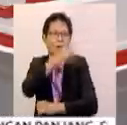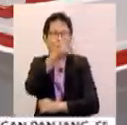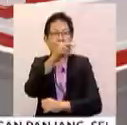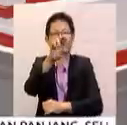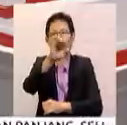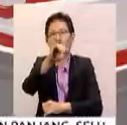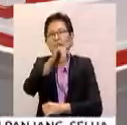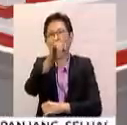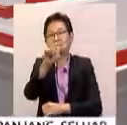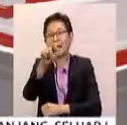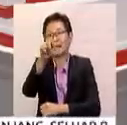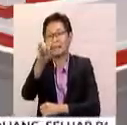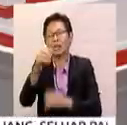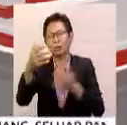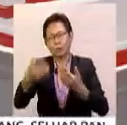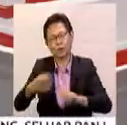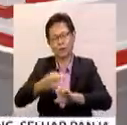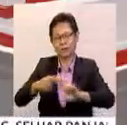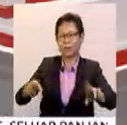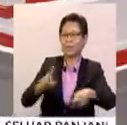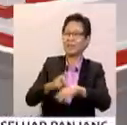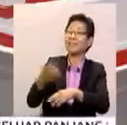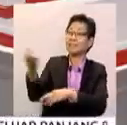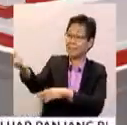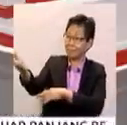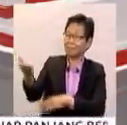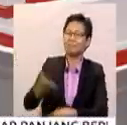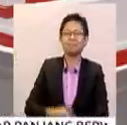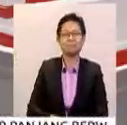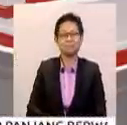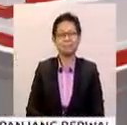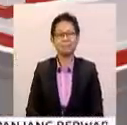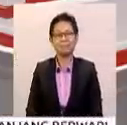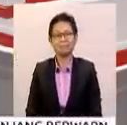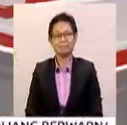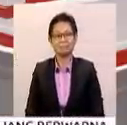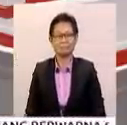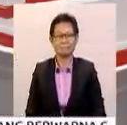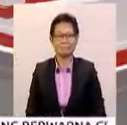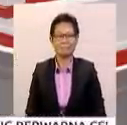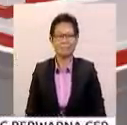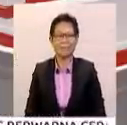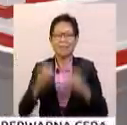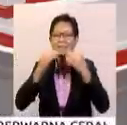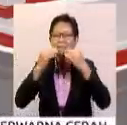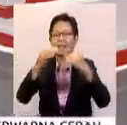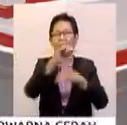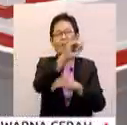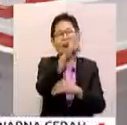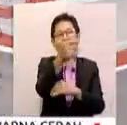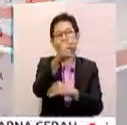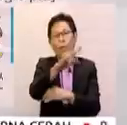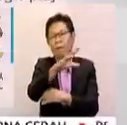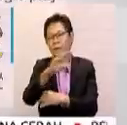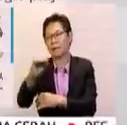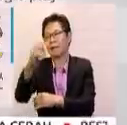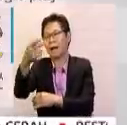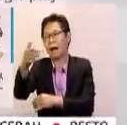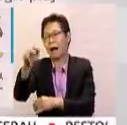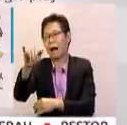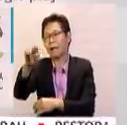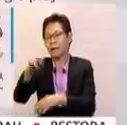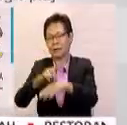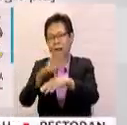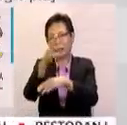norrizati Zahrah yang sudah pun bersedia di sana silakan norzati Terima kasih Ivan dan Hani diangkat sapuri